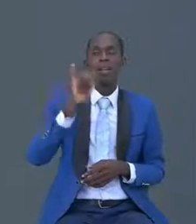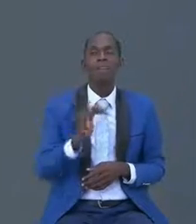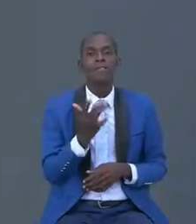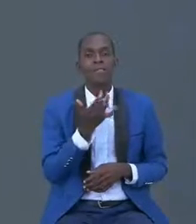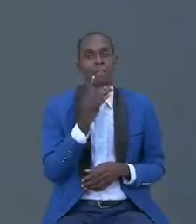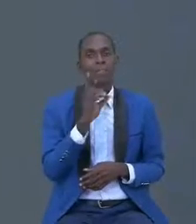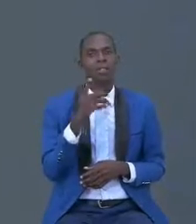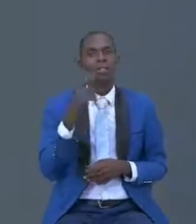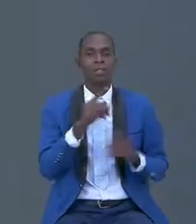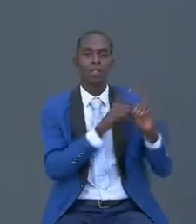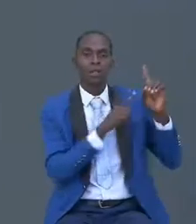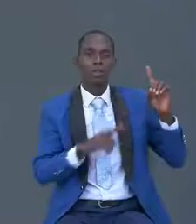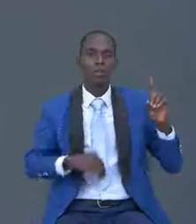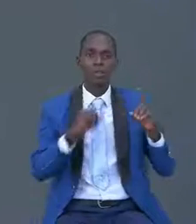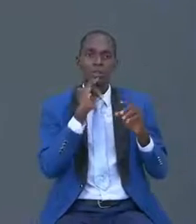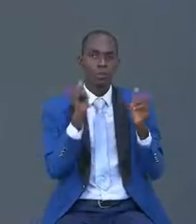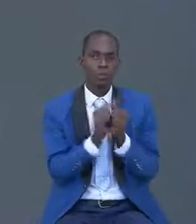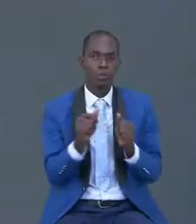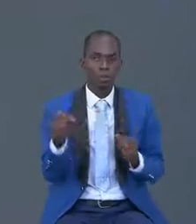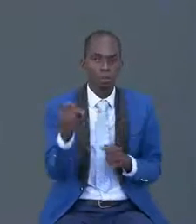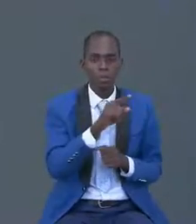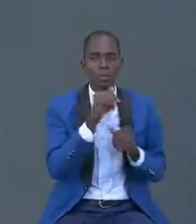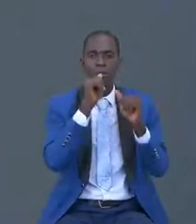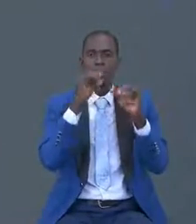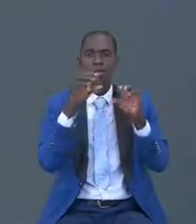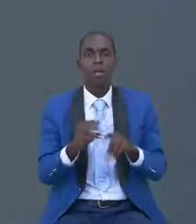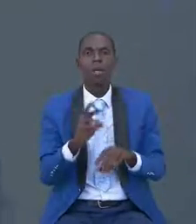privilégié, le Seigneur est avec toi.